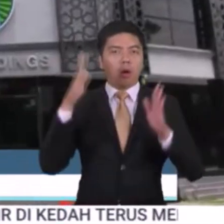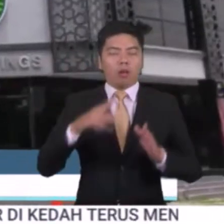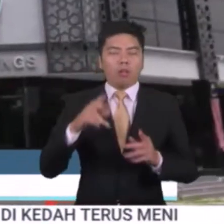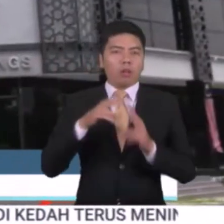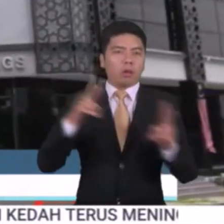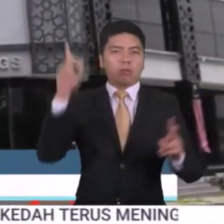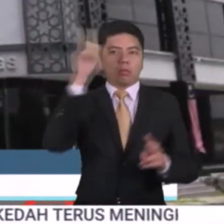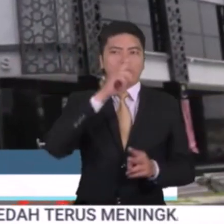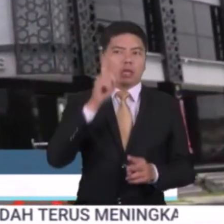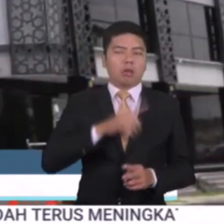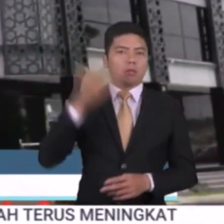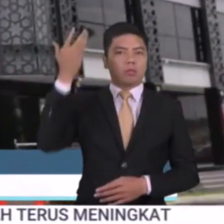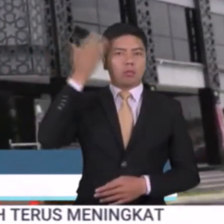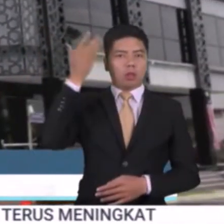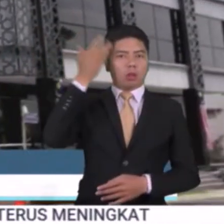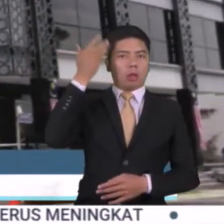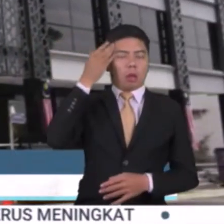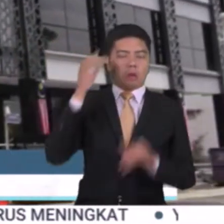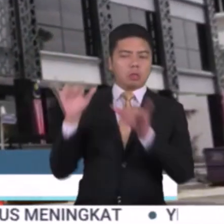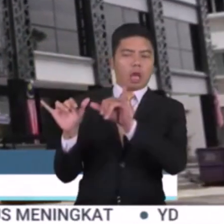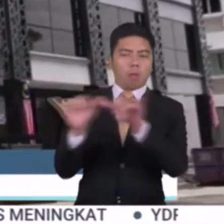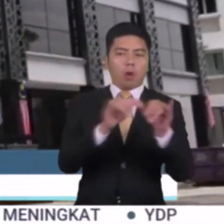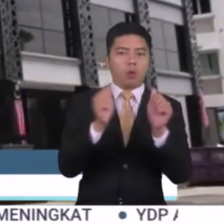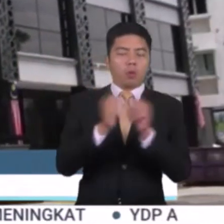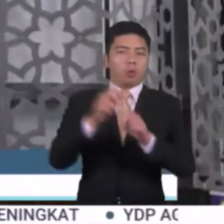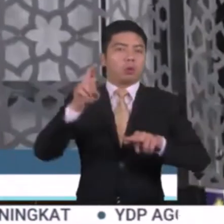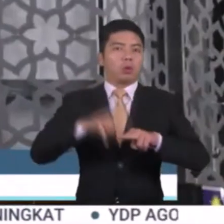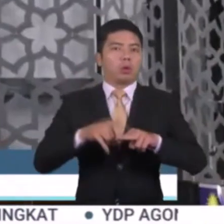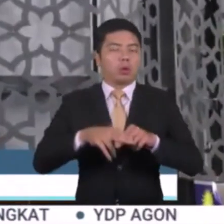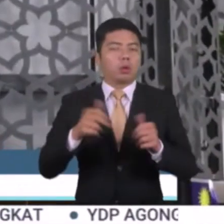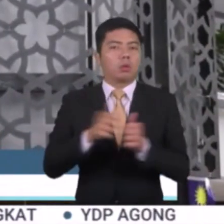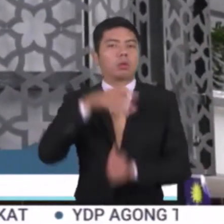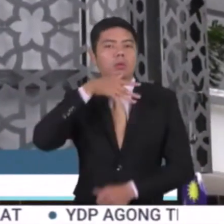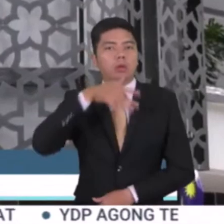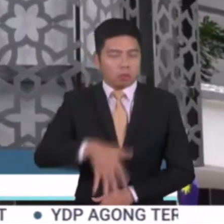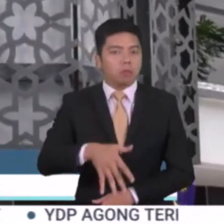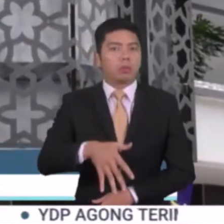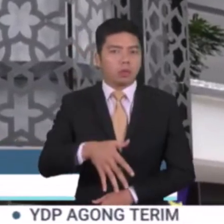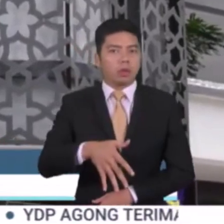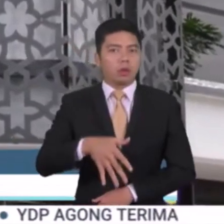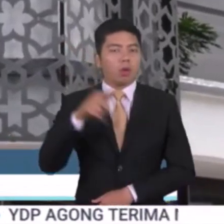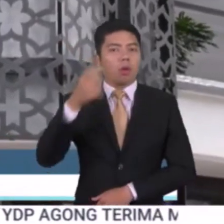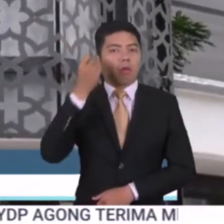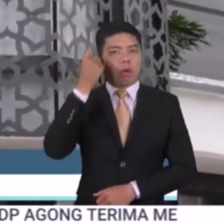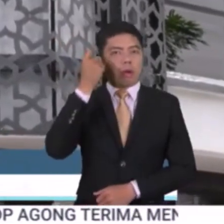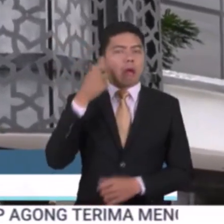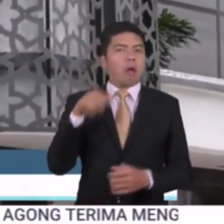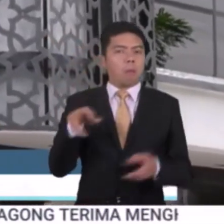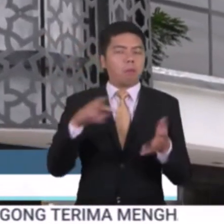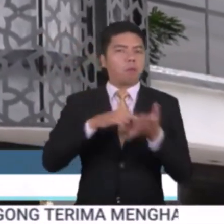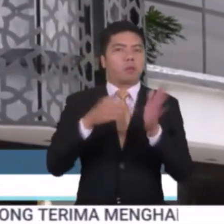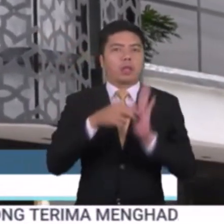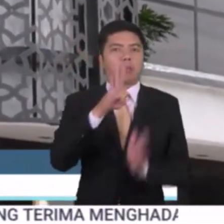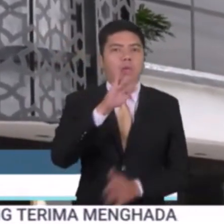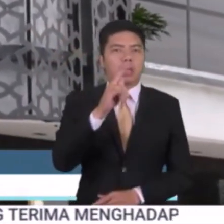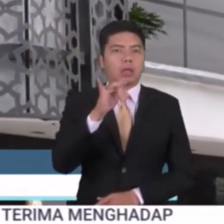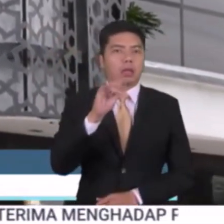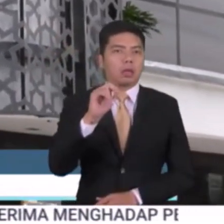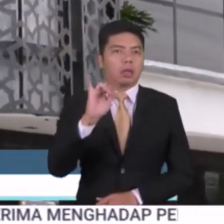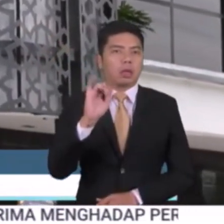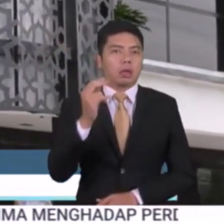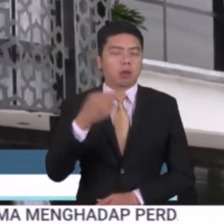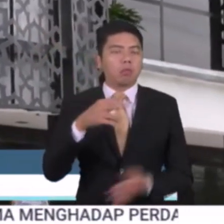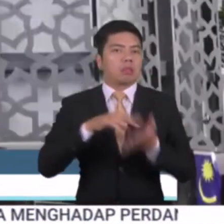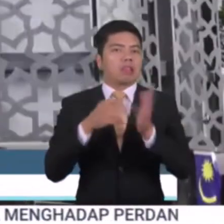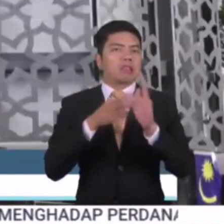sehingga melampaui batas, hampir menyamakan kedudukan mereka dengan Nabi Muhammad. Fahamannya bersifat batiniah, menyeleweng dan